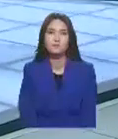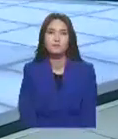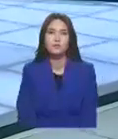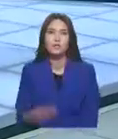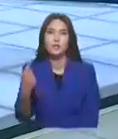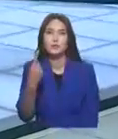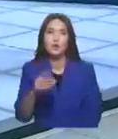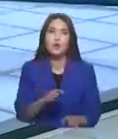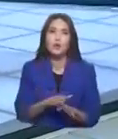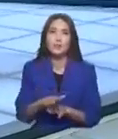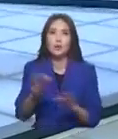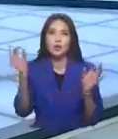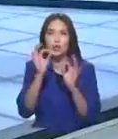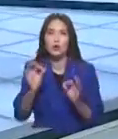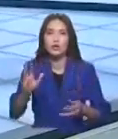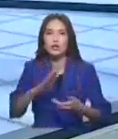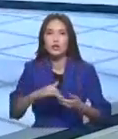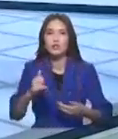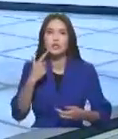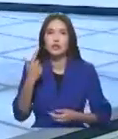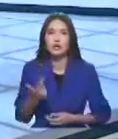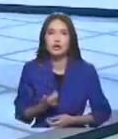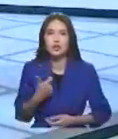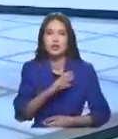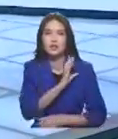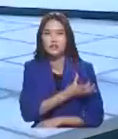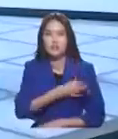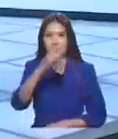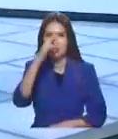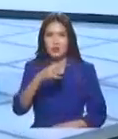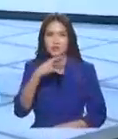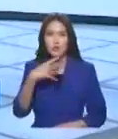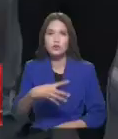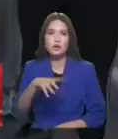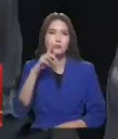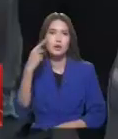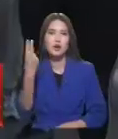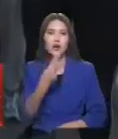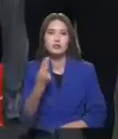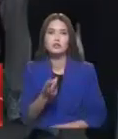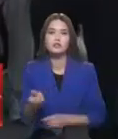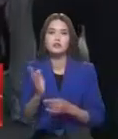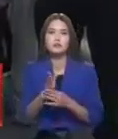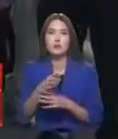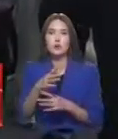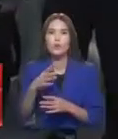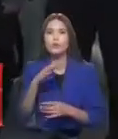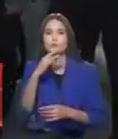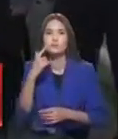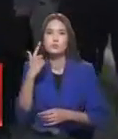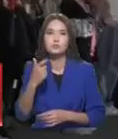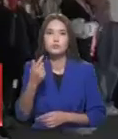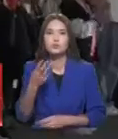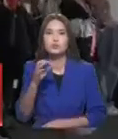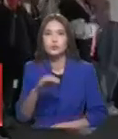Первое пополнение осеннего призыва отправилось в ряды вооруженных сил Казахстана. 40 молодых астанчан направляются в десантно-штурмовую